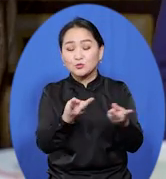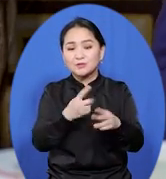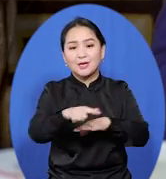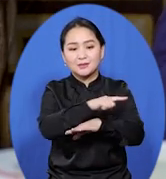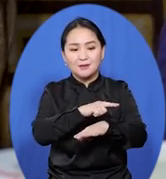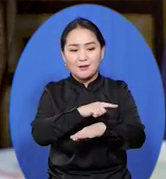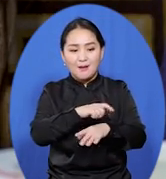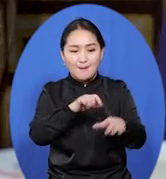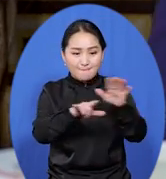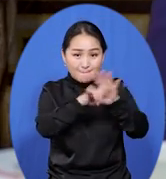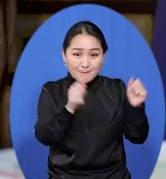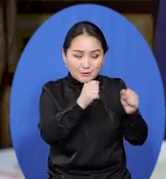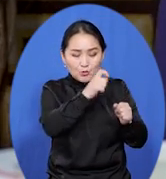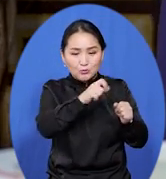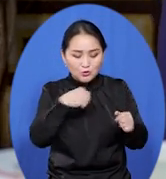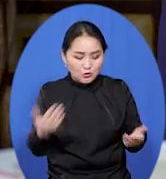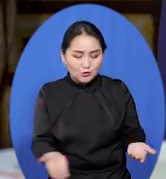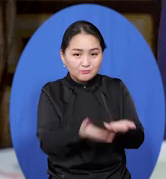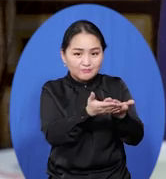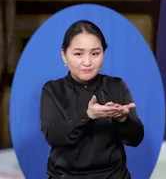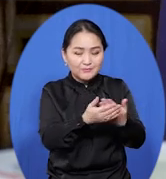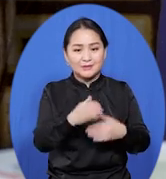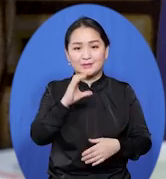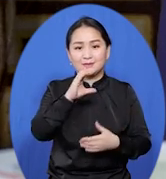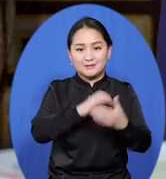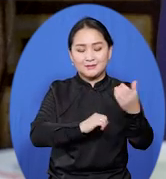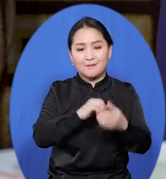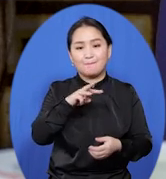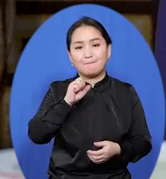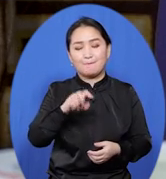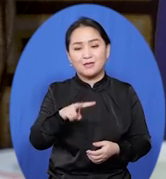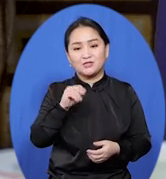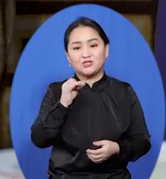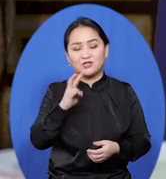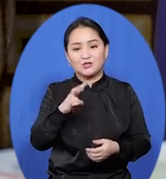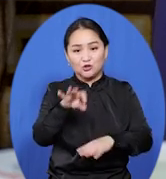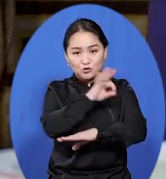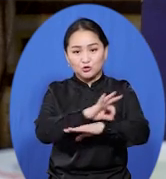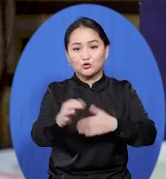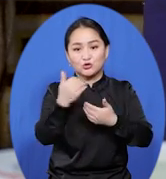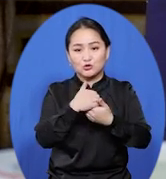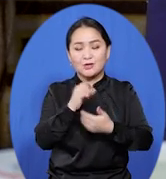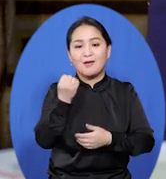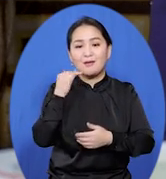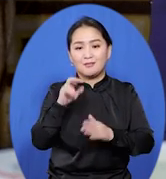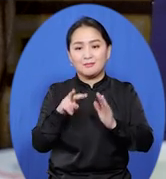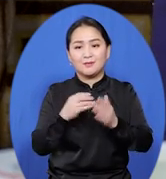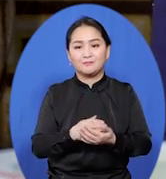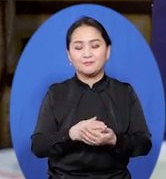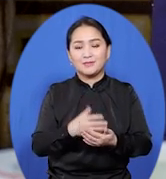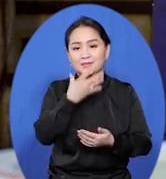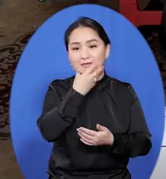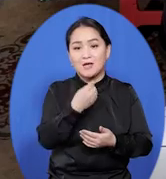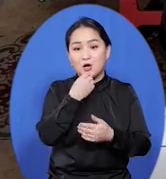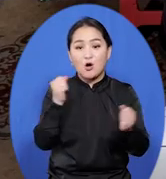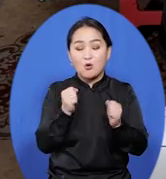за малчтыг хөдөлмөр эрхлэлтээр дэмжих төслийн санхүүжилтээр малчлтын одоо төсөлд хамрагдсан ийм айл